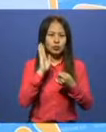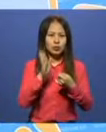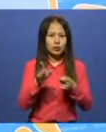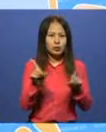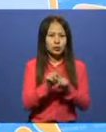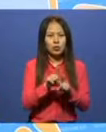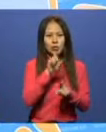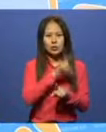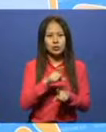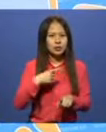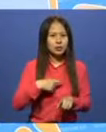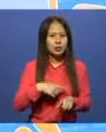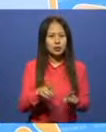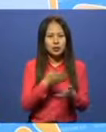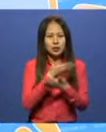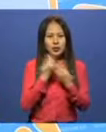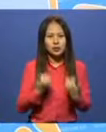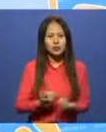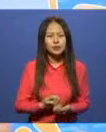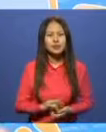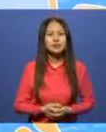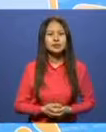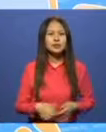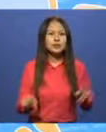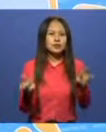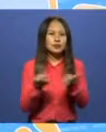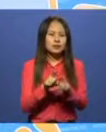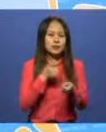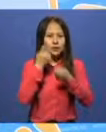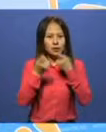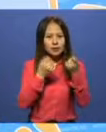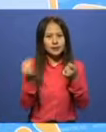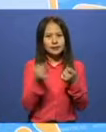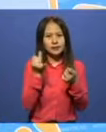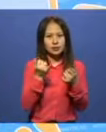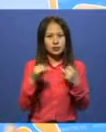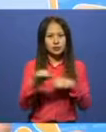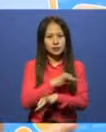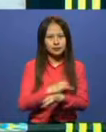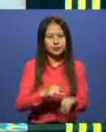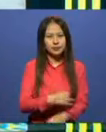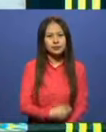ондай пиғыл өкінішке орай қазір шектеулі отыр қоғамда. Осындай нәрселер, қызық-қызық нәрселер талқыланып отыр бүгін.